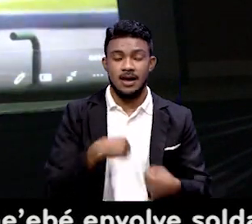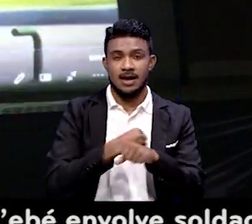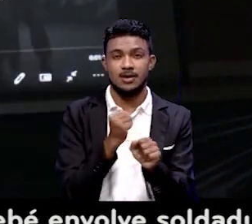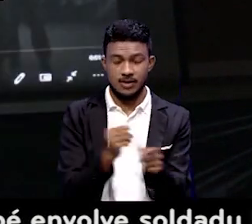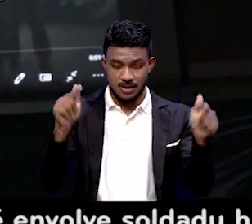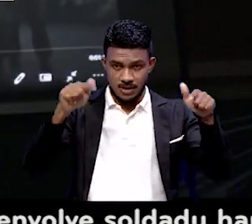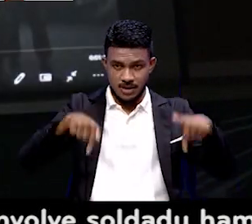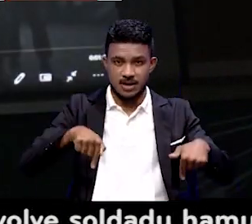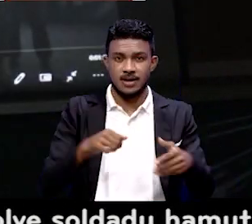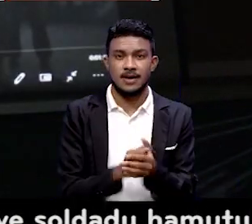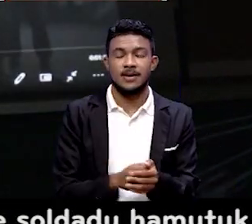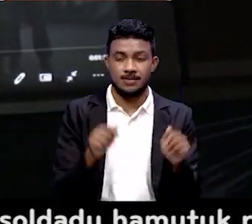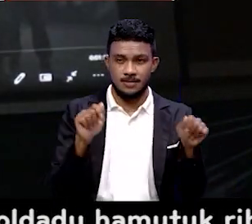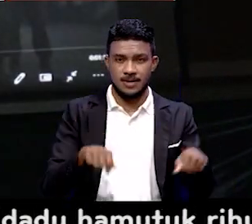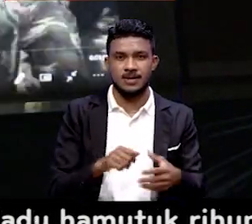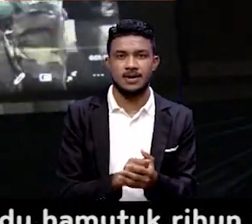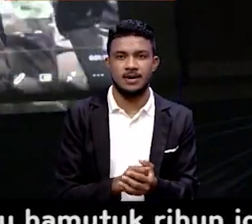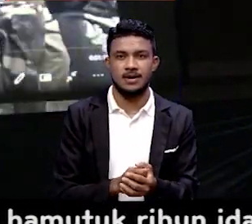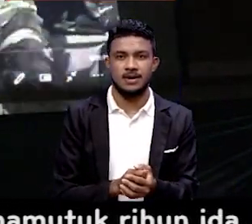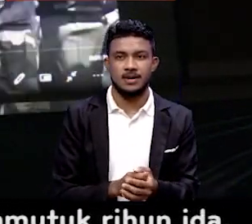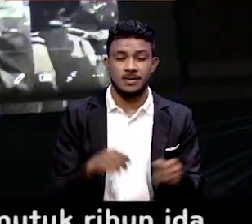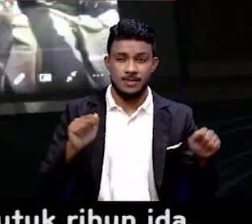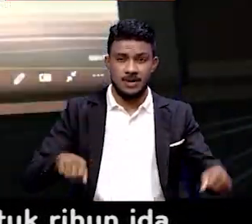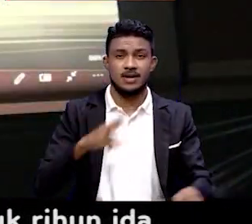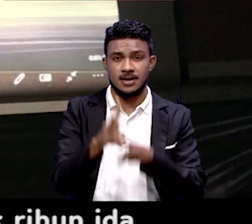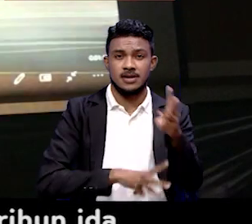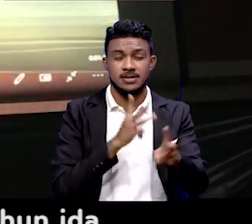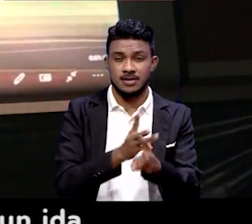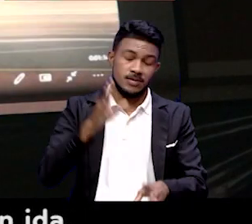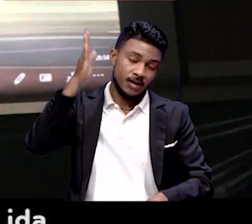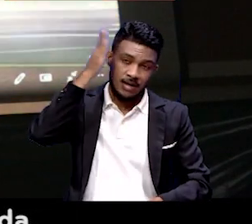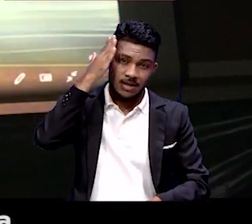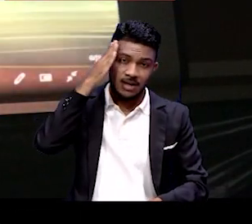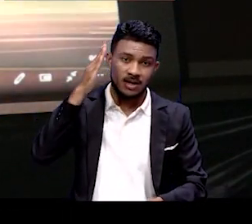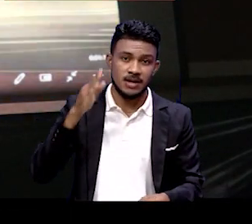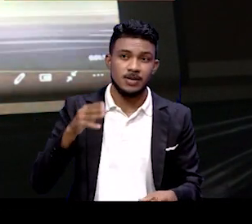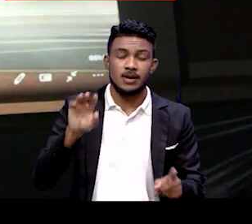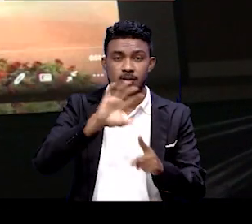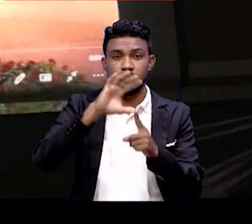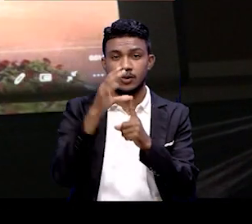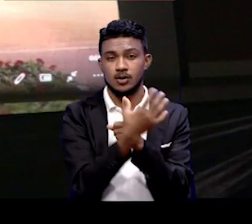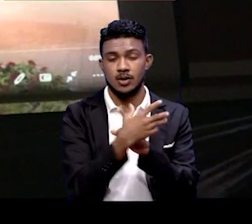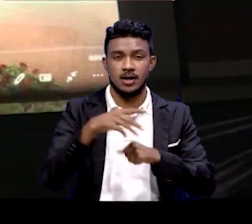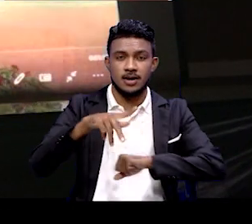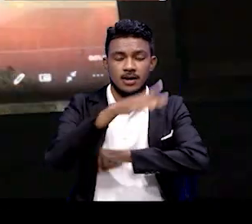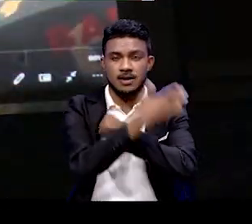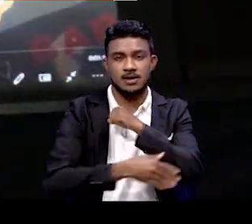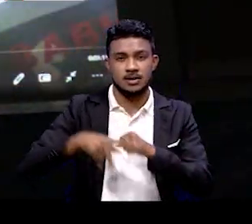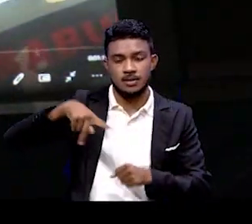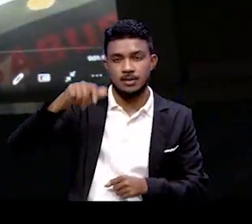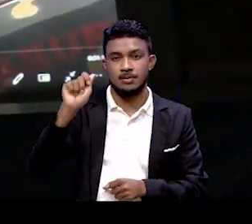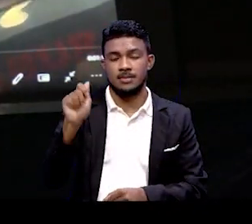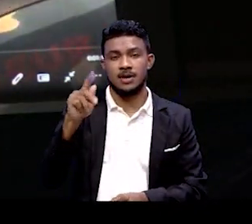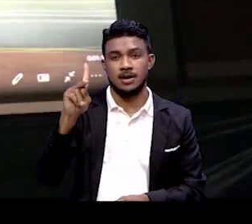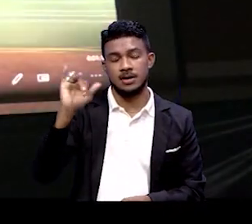untuk supaya dunia tahu untuk kultura Pakistan. Lebih banyak Pakistan di sini, orang